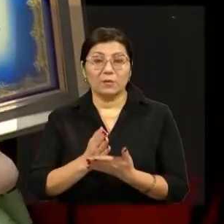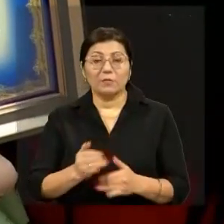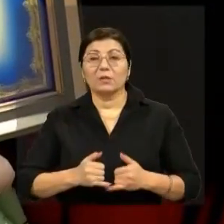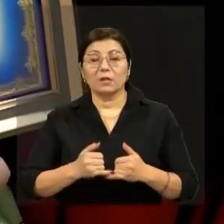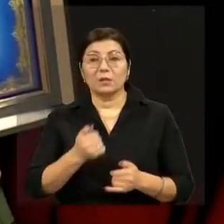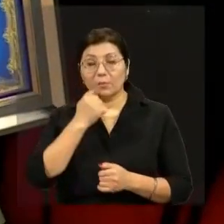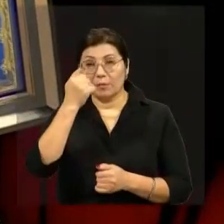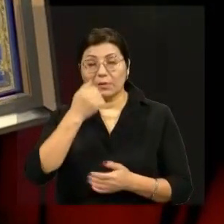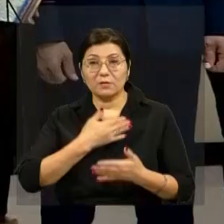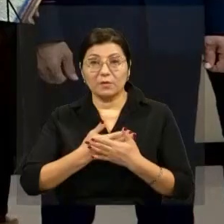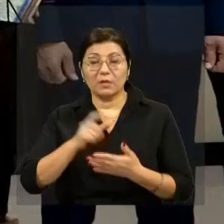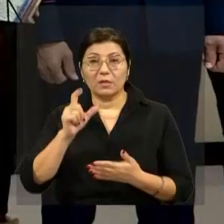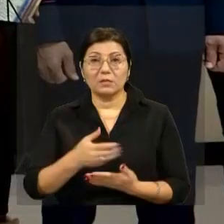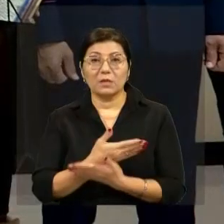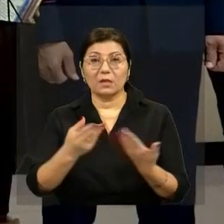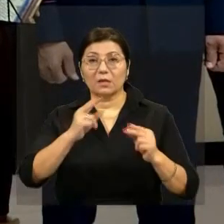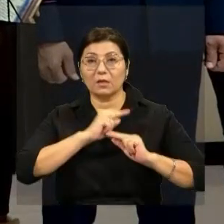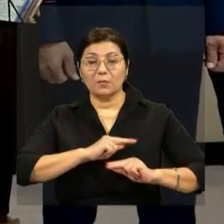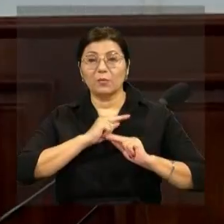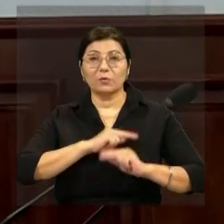поблагодарили волонтеров за их работу.